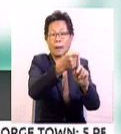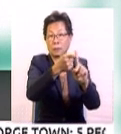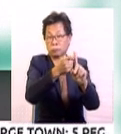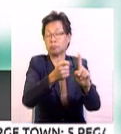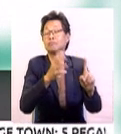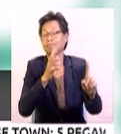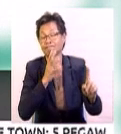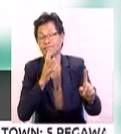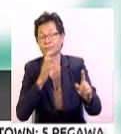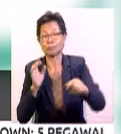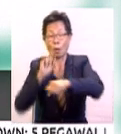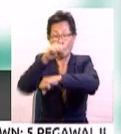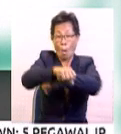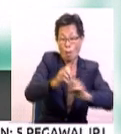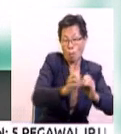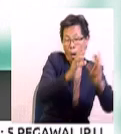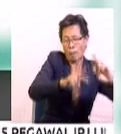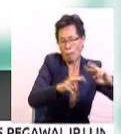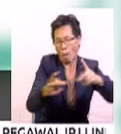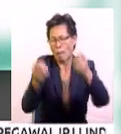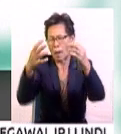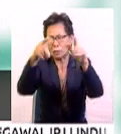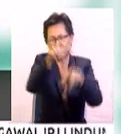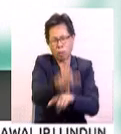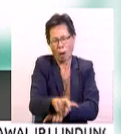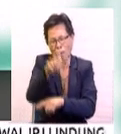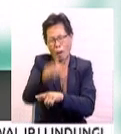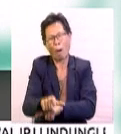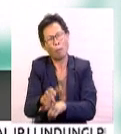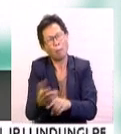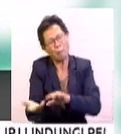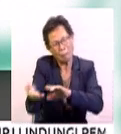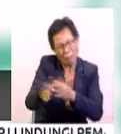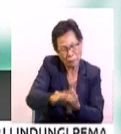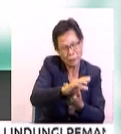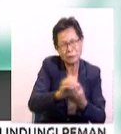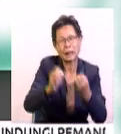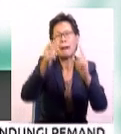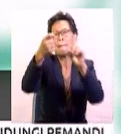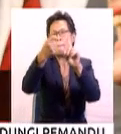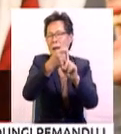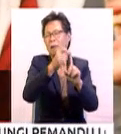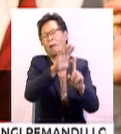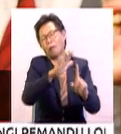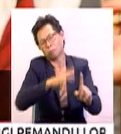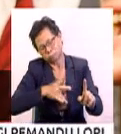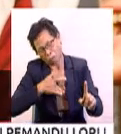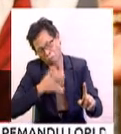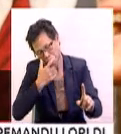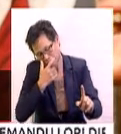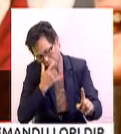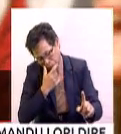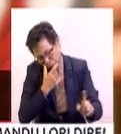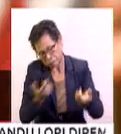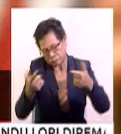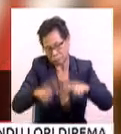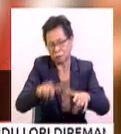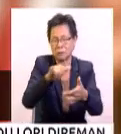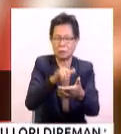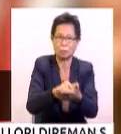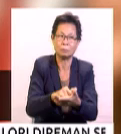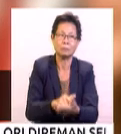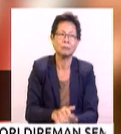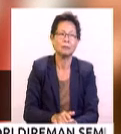pula menyifatkan serangan itu menyebabkan banyak nyawa berharga hilang dan Pakistan turut bersedih atas kejadian